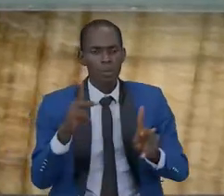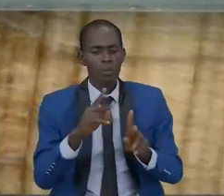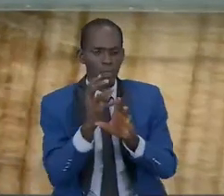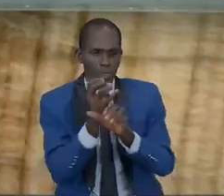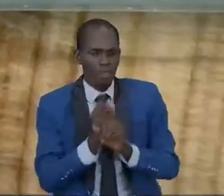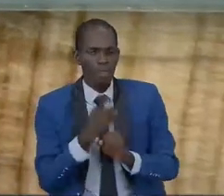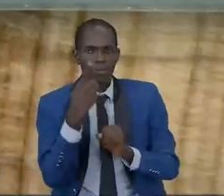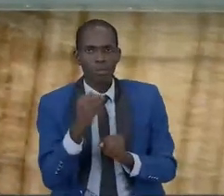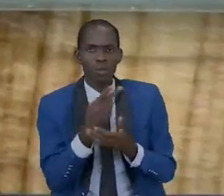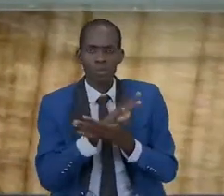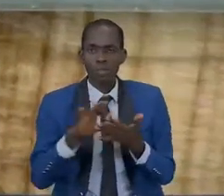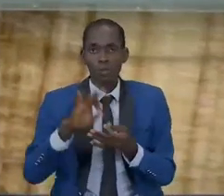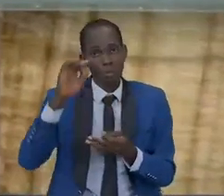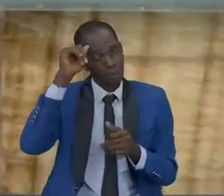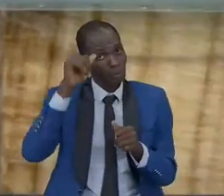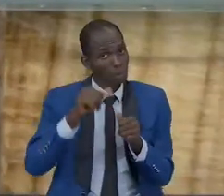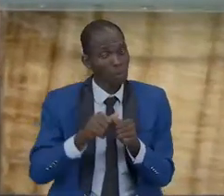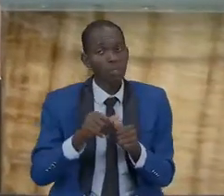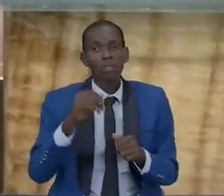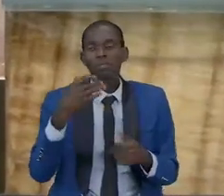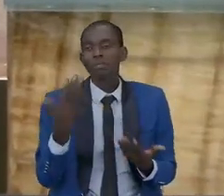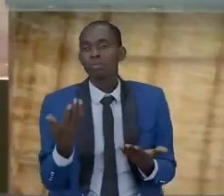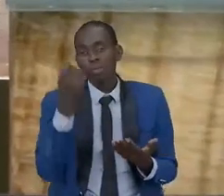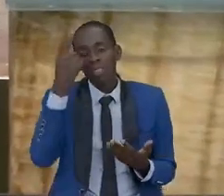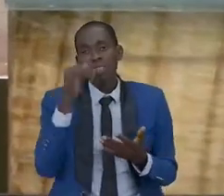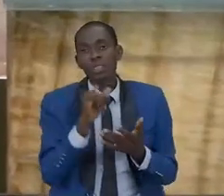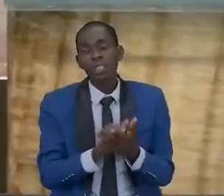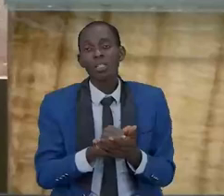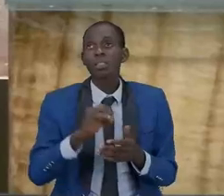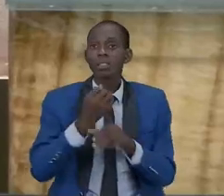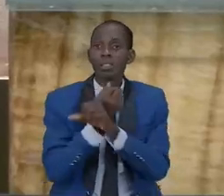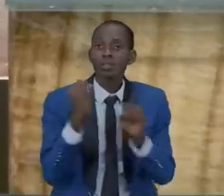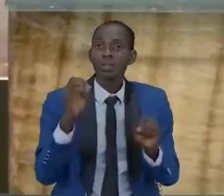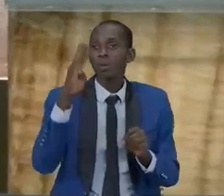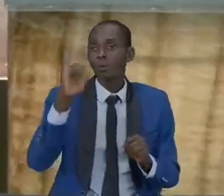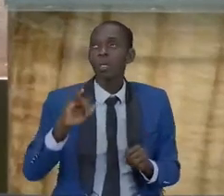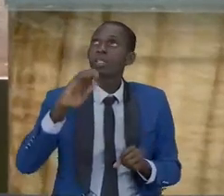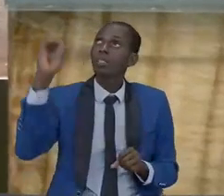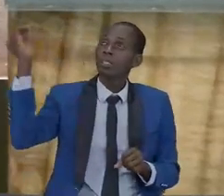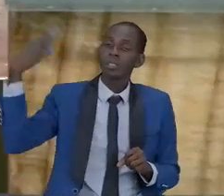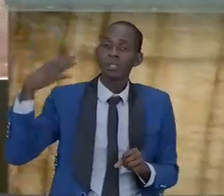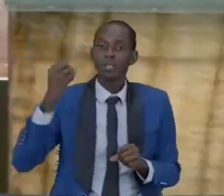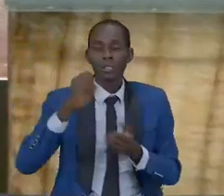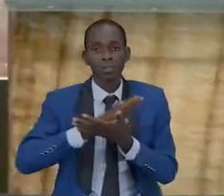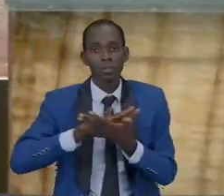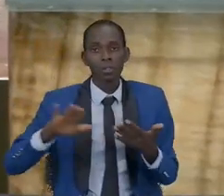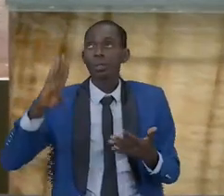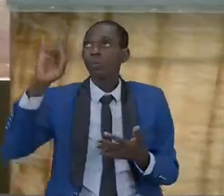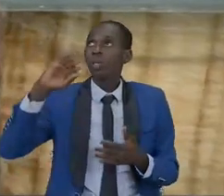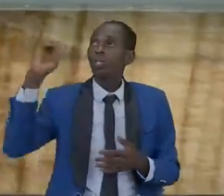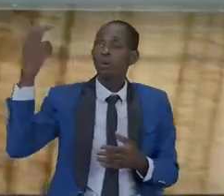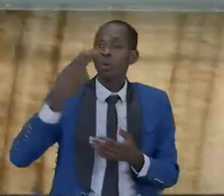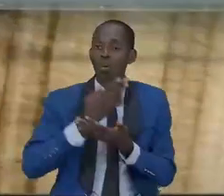eux-mêmes ils ont reçu la foi et ils ont été sauvés ils n'ont pas reçu le synthèse vous savez le salut par la grâce